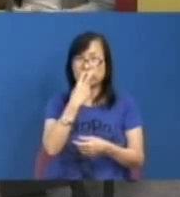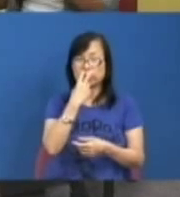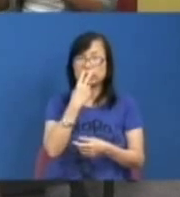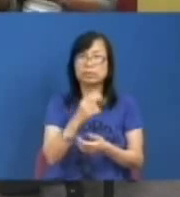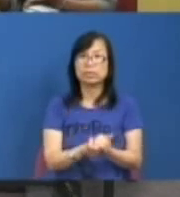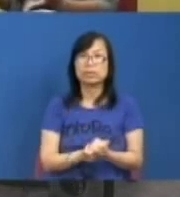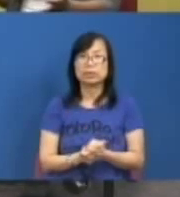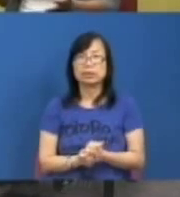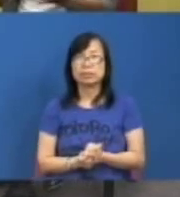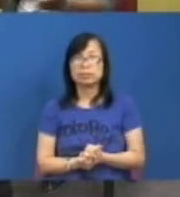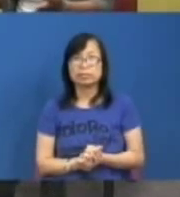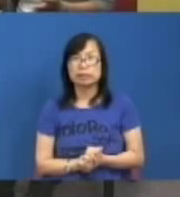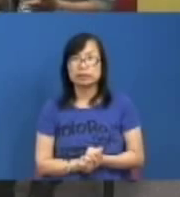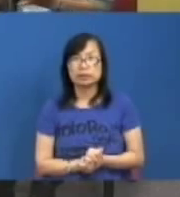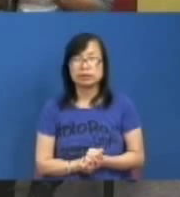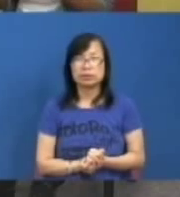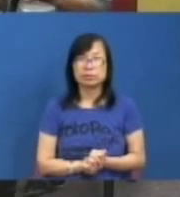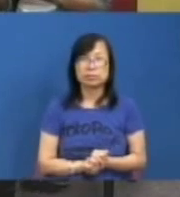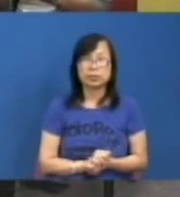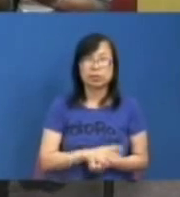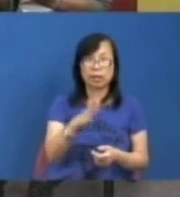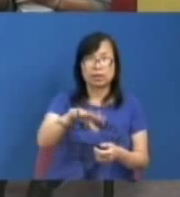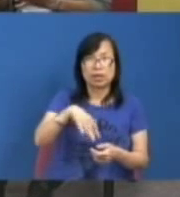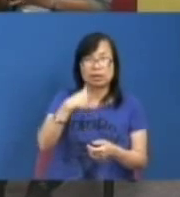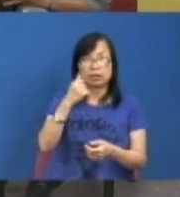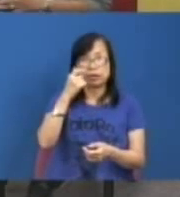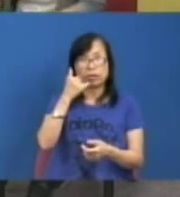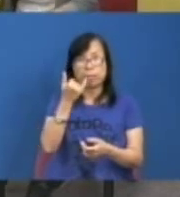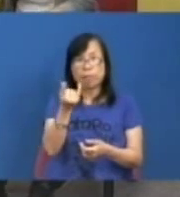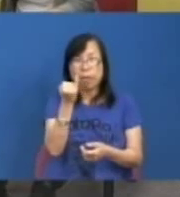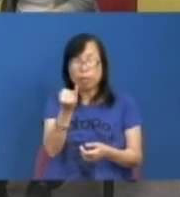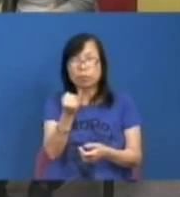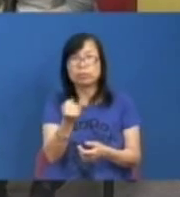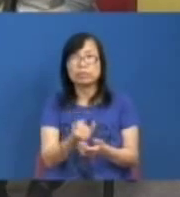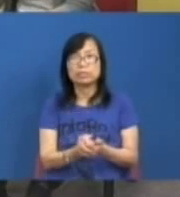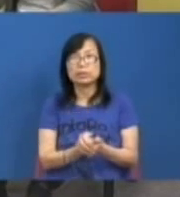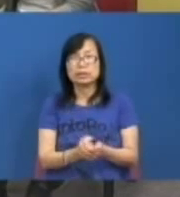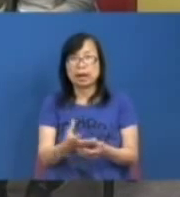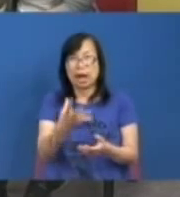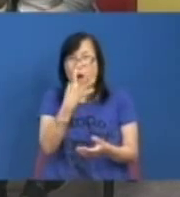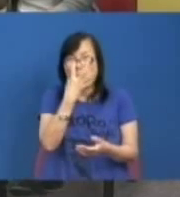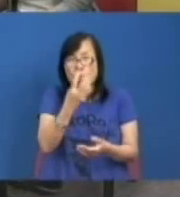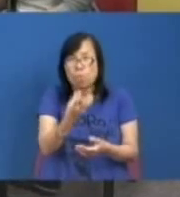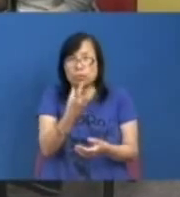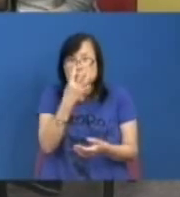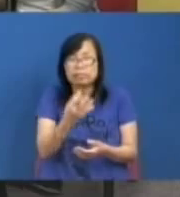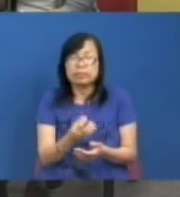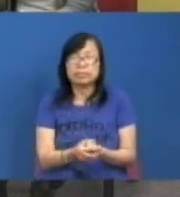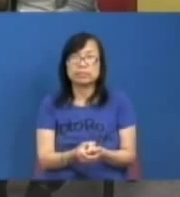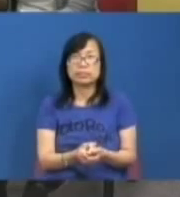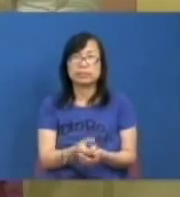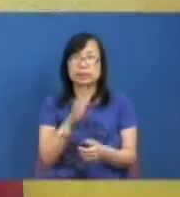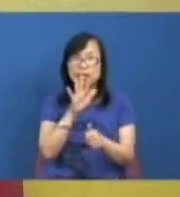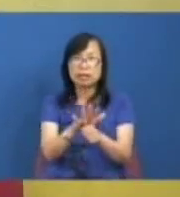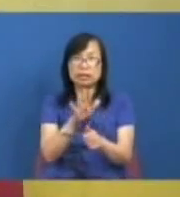啊。咁但係大家當一個真係災難嘅情況底下，即係你大家吸嗰啖氧氣嗰陣時咧，幾珍貴。其實真